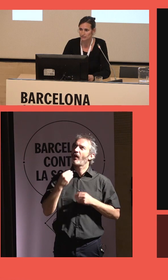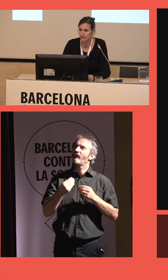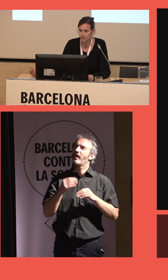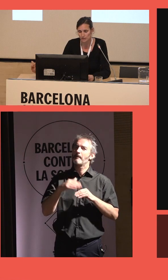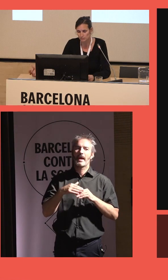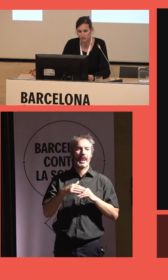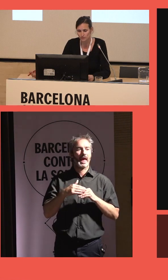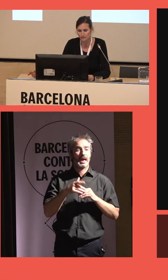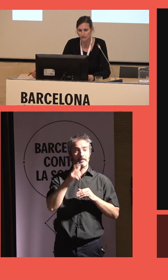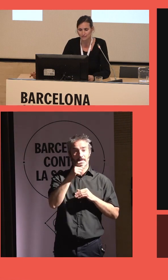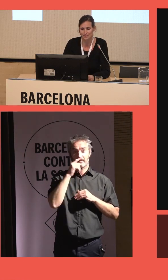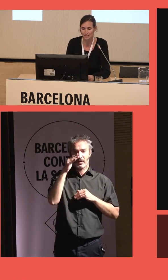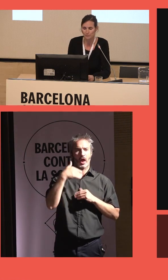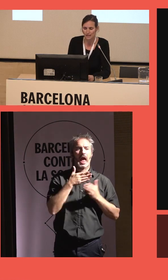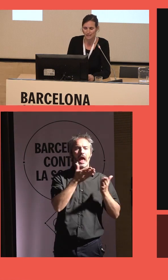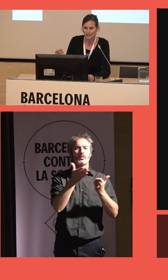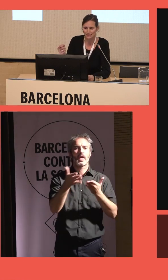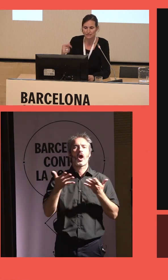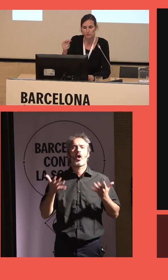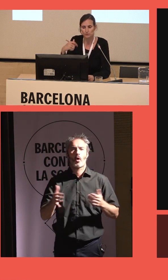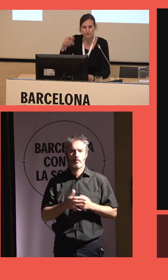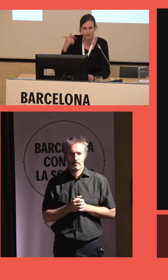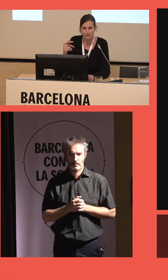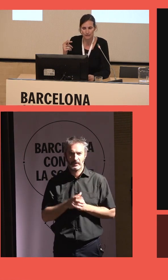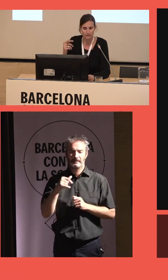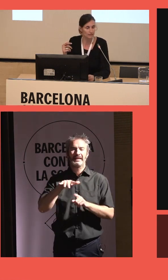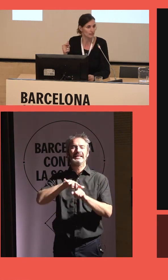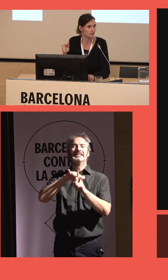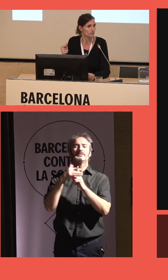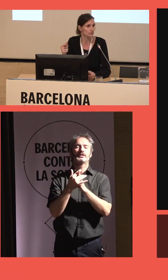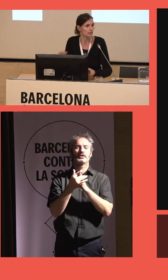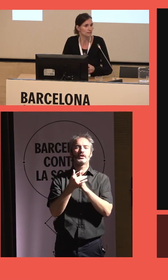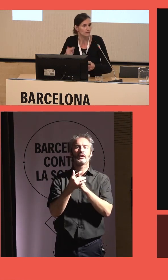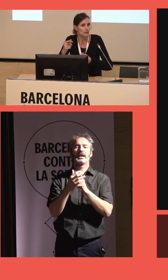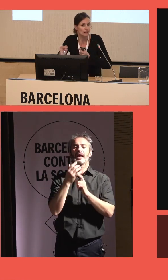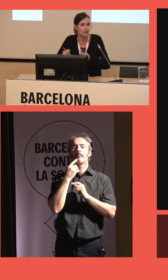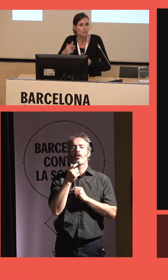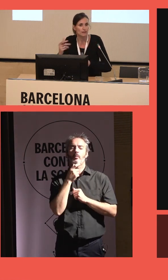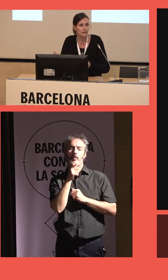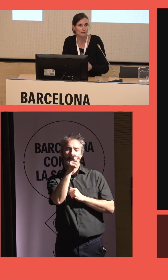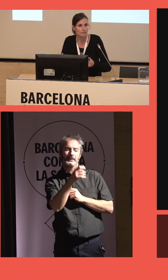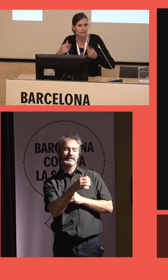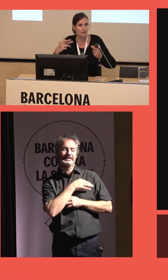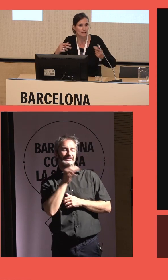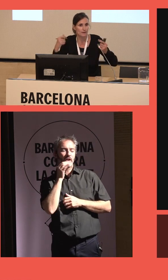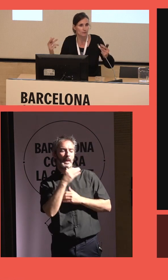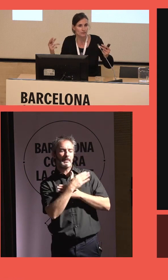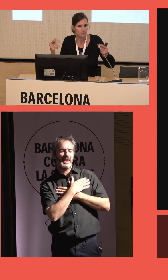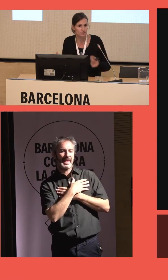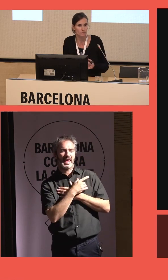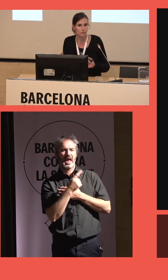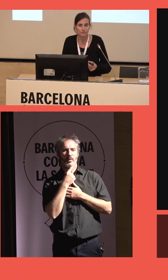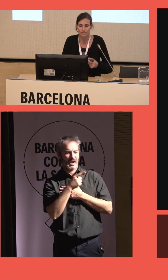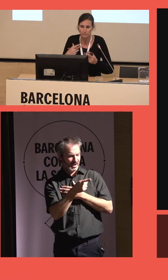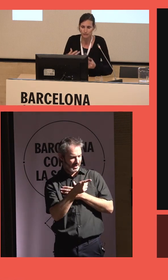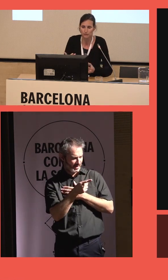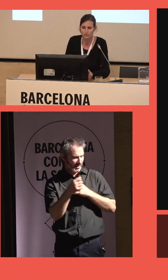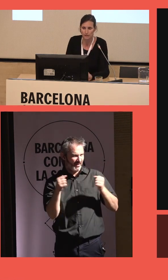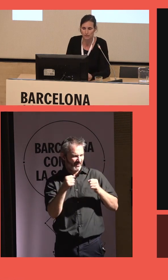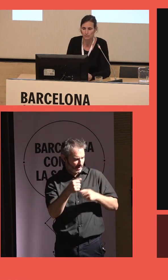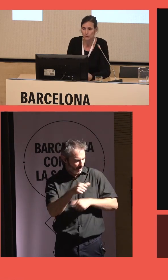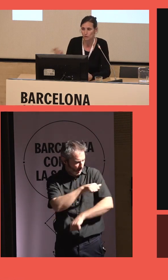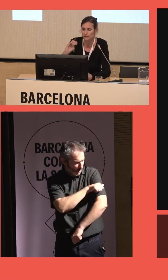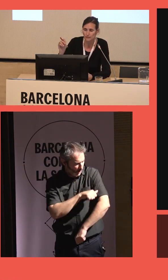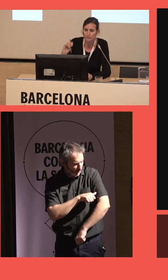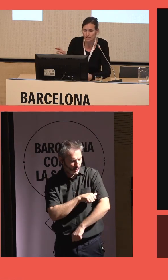millorar aquesta atenció a les persones grans i que quines situacions ens han de detectar que la senyora Maria va vestida d'hivern quan és estiu que fa temps que